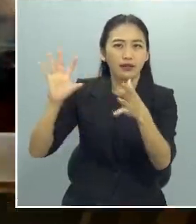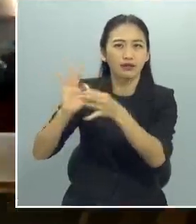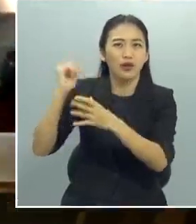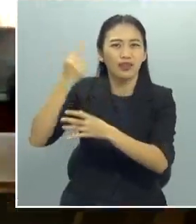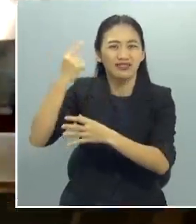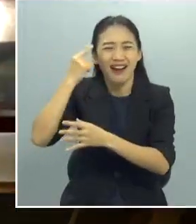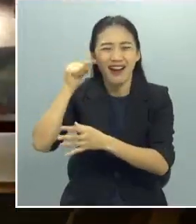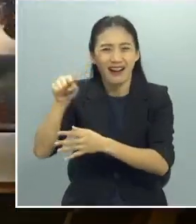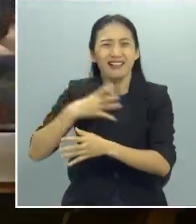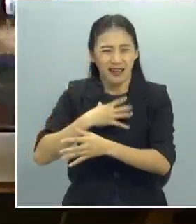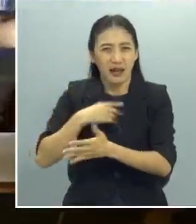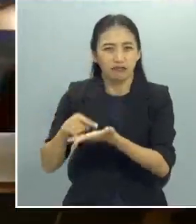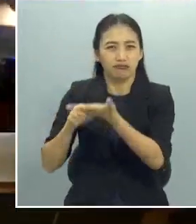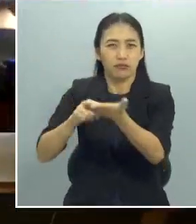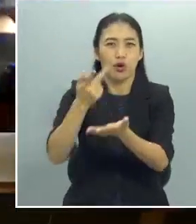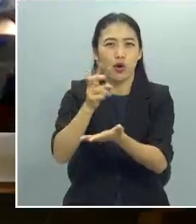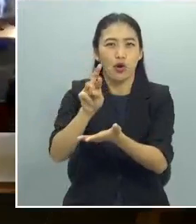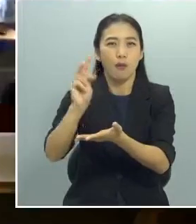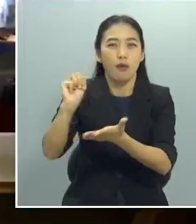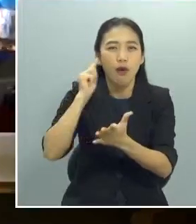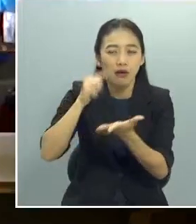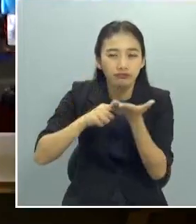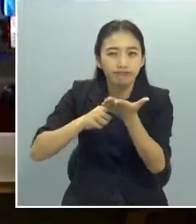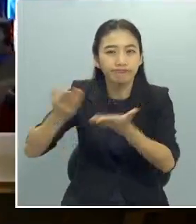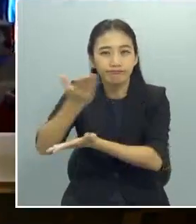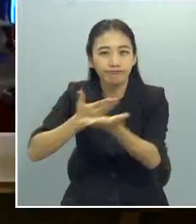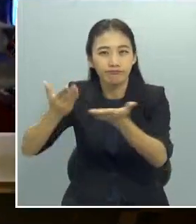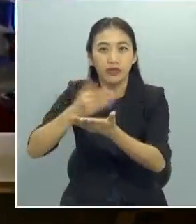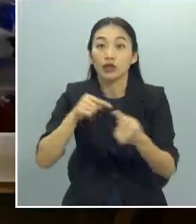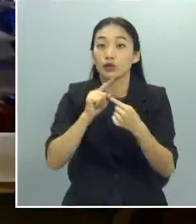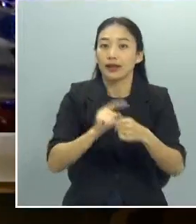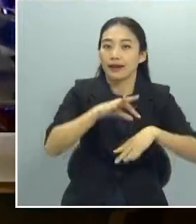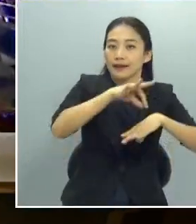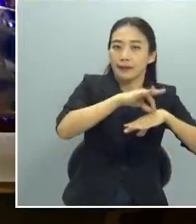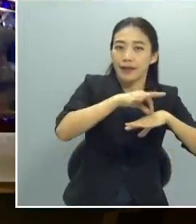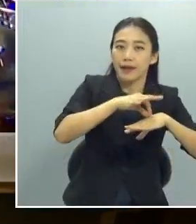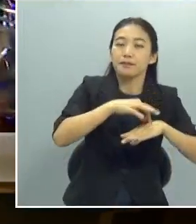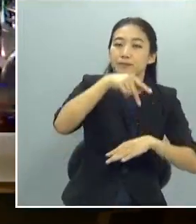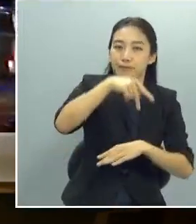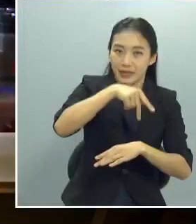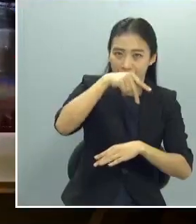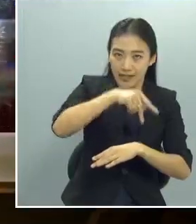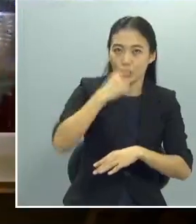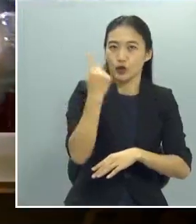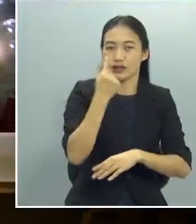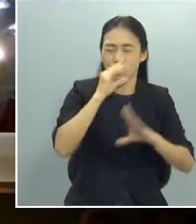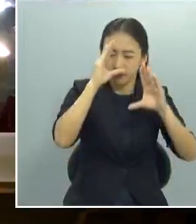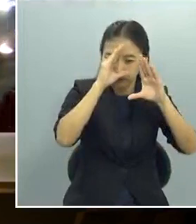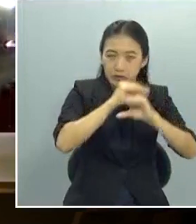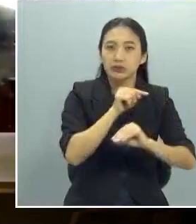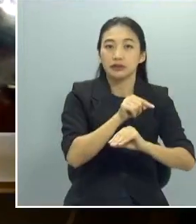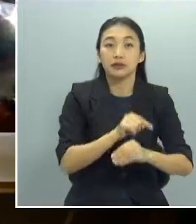การท่องเที่ยวยามค่ำคืนจะกำหนดเลยถ้าผู้ชมครับเวลาจำหน่ายและบริโภคในพื้นที่